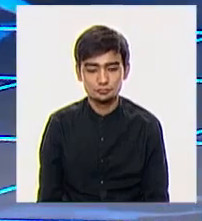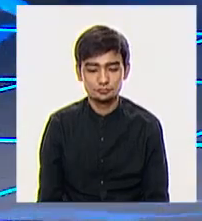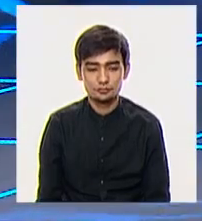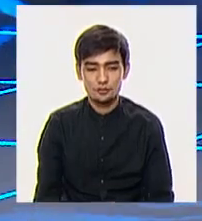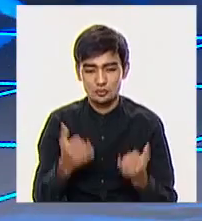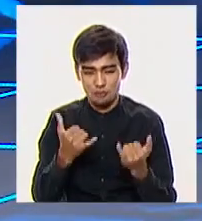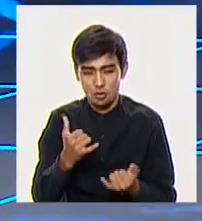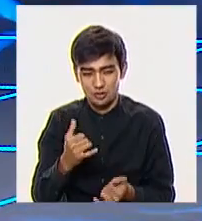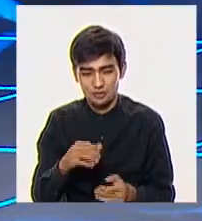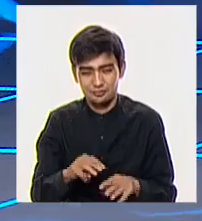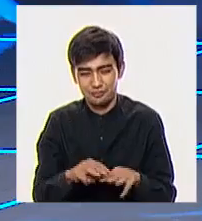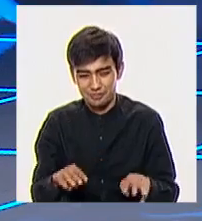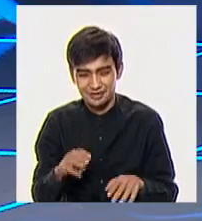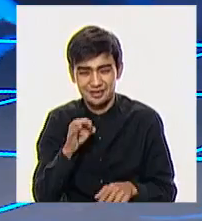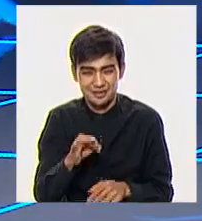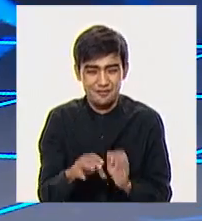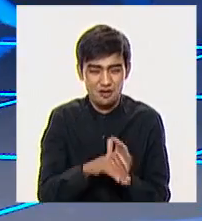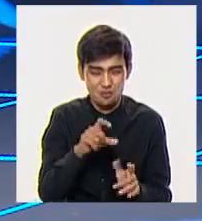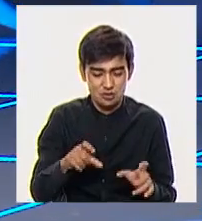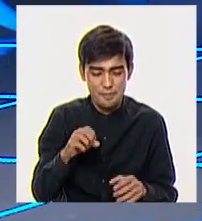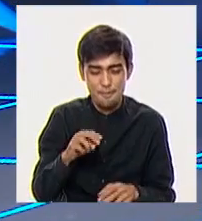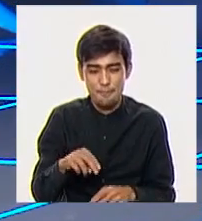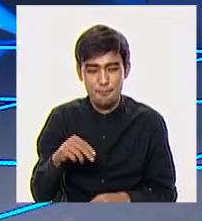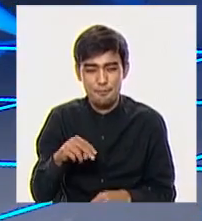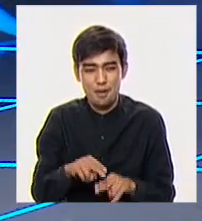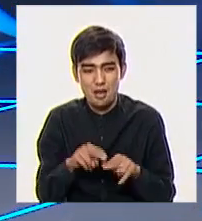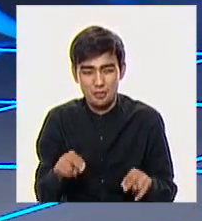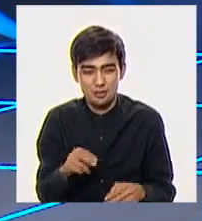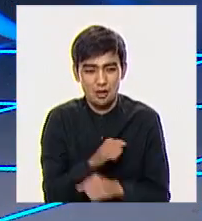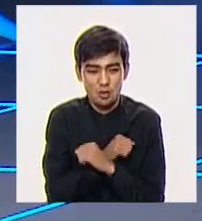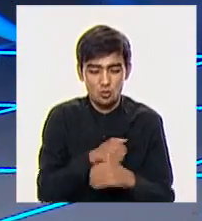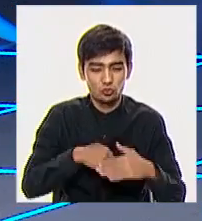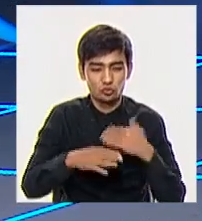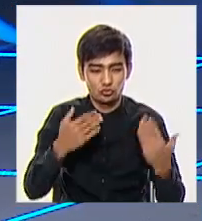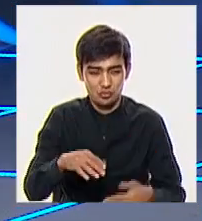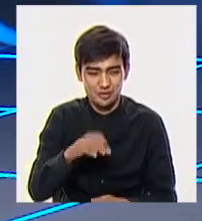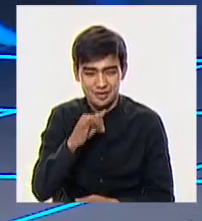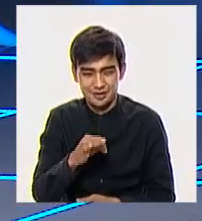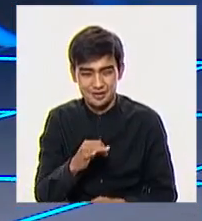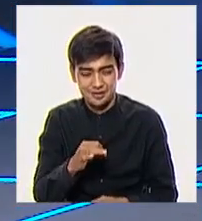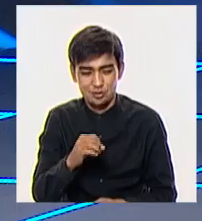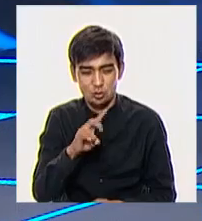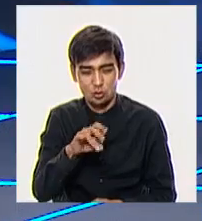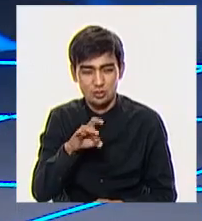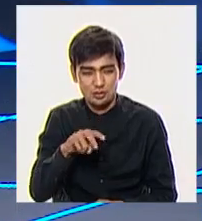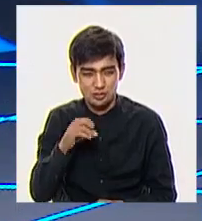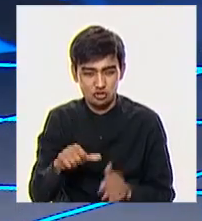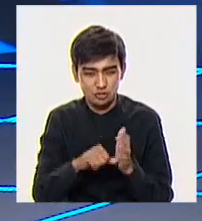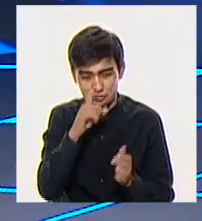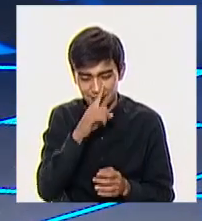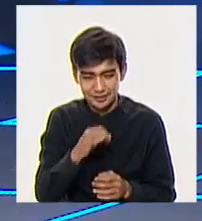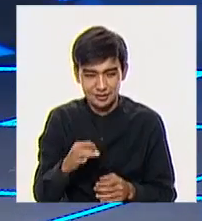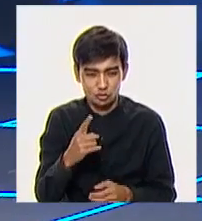Бүгін Сенат және мәжіліс депутаттары парламенттік каникулға кетті. Алғашқы сессияны қорытындылаған Нұрлан Нығматулин 6 ай ішінде қос палата